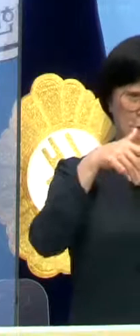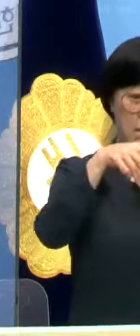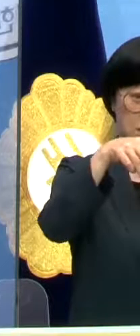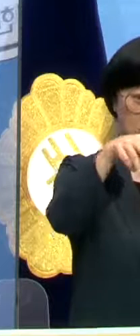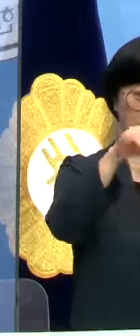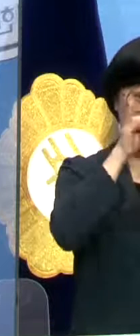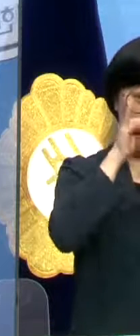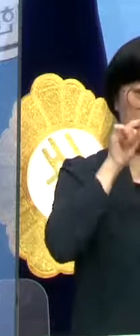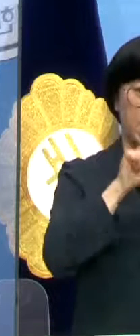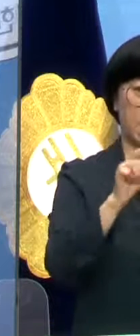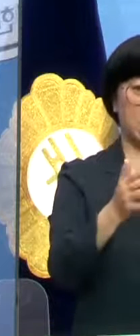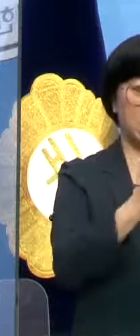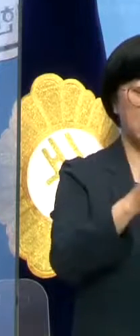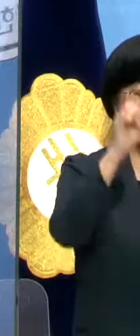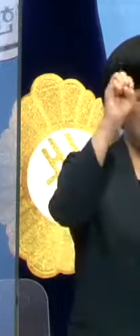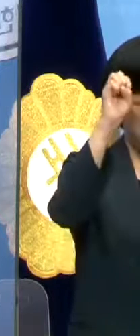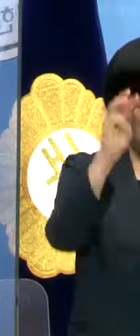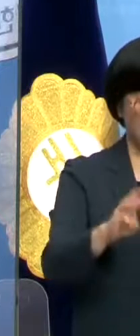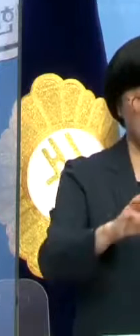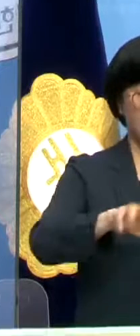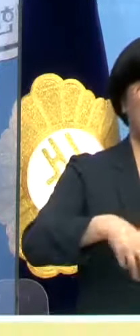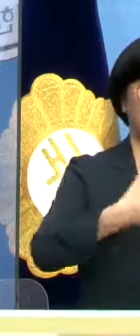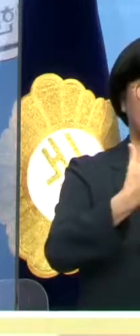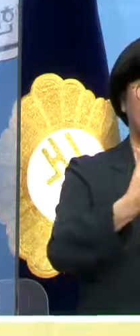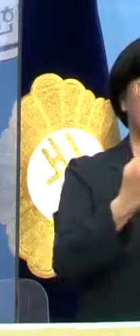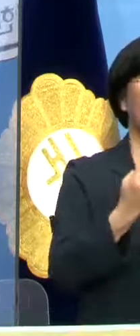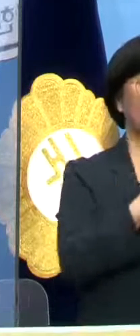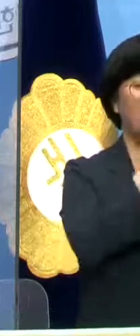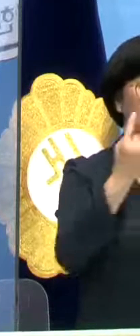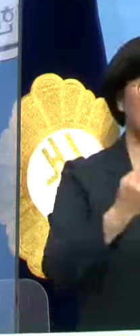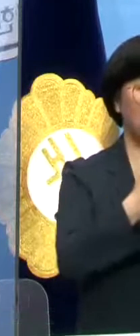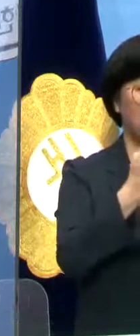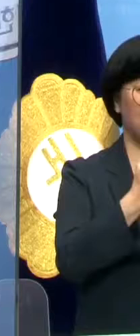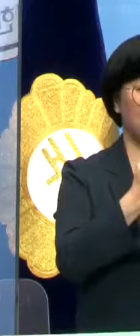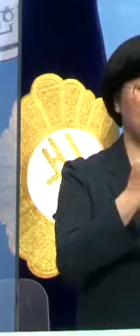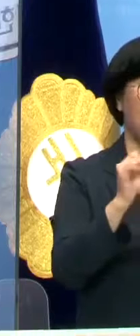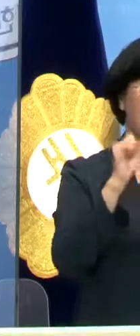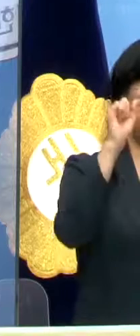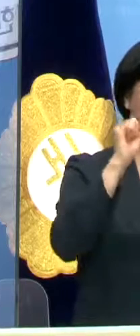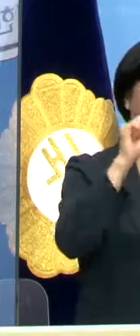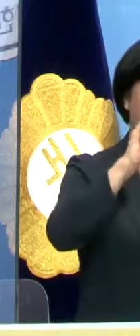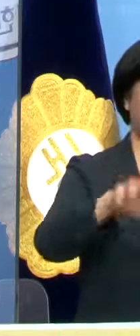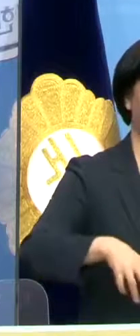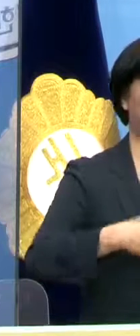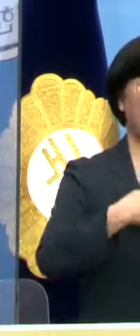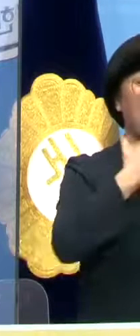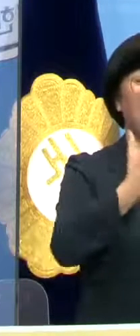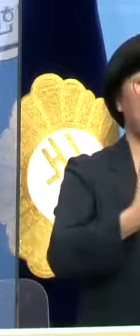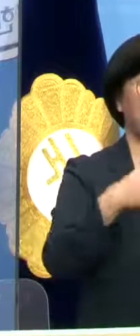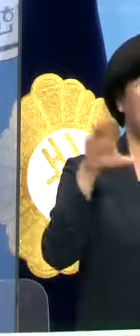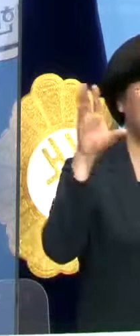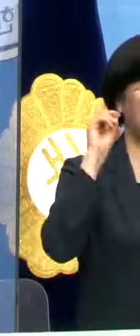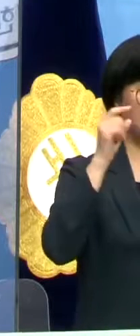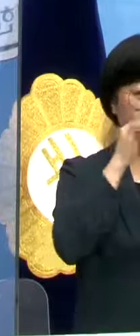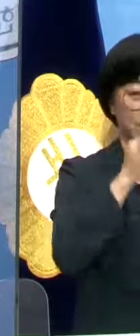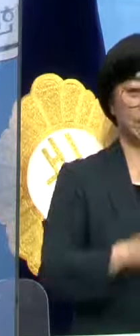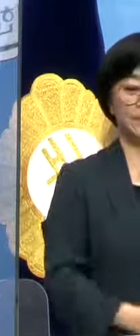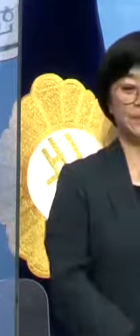소식 광주항쟁 가 촛불 1명에 감명 받았다는 최 국회 국 시민 들의 이야기를 들었습니다